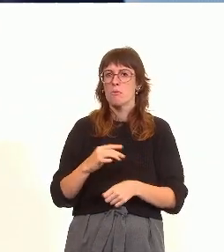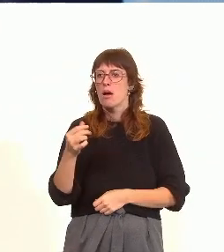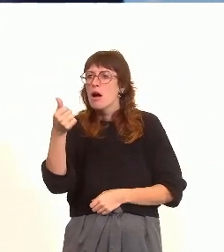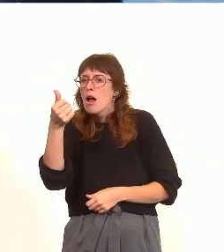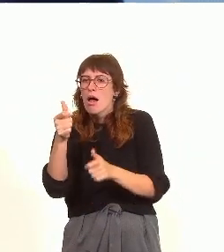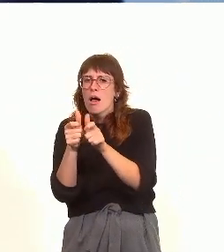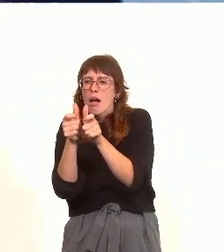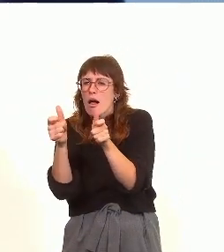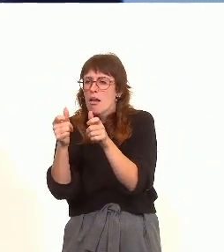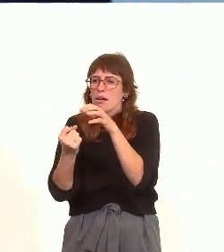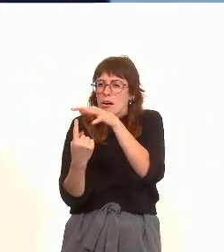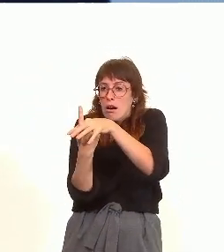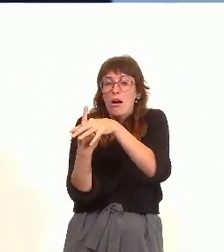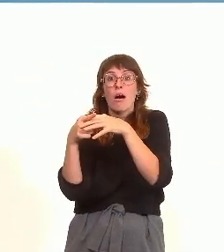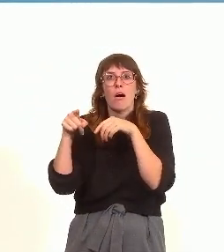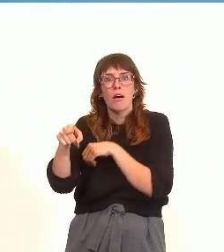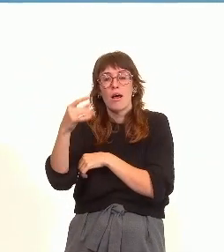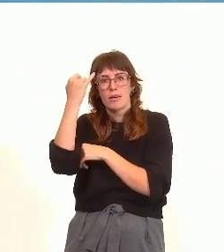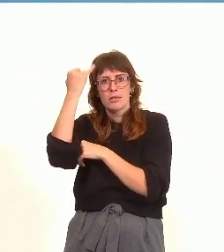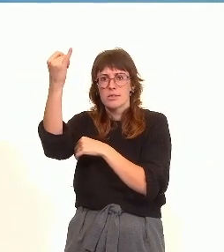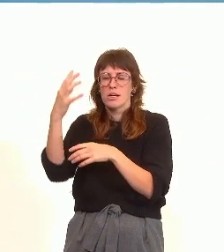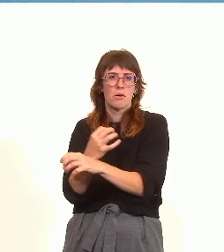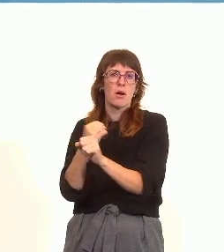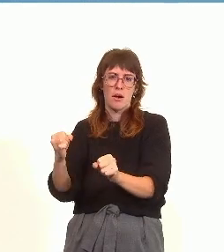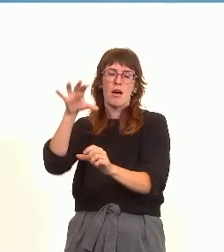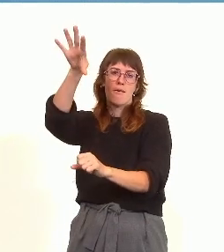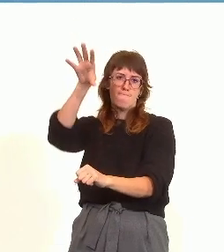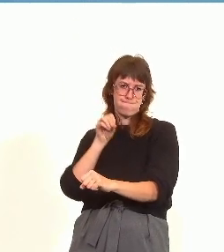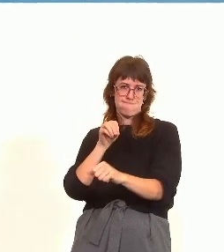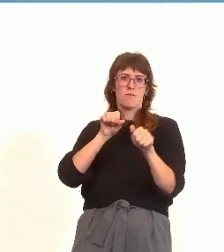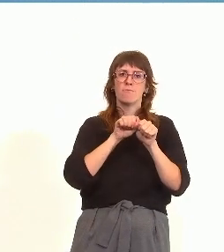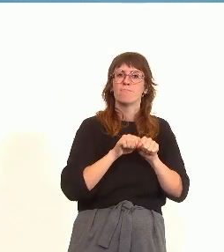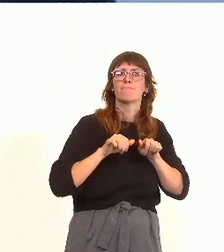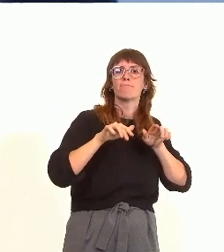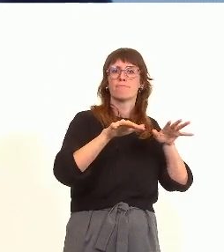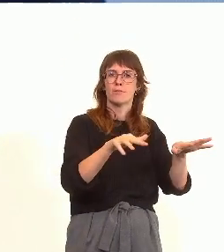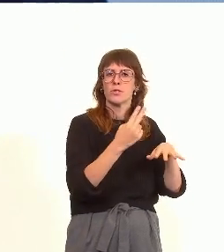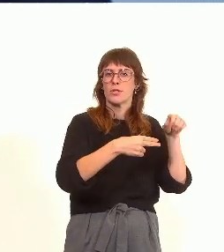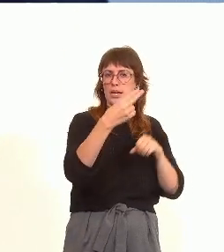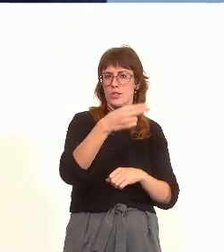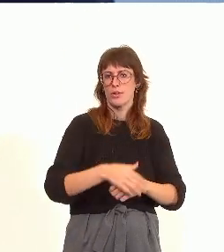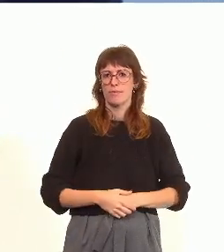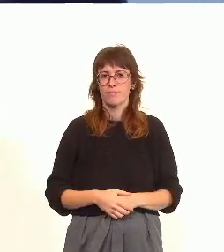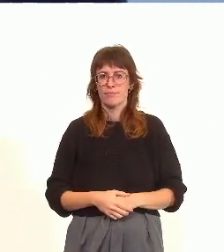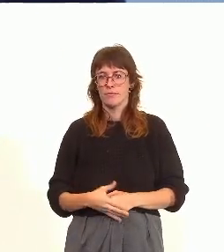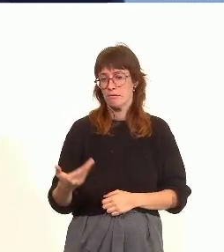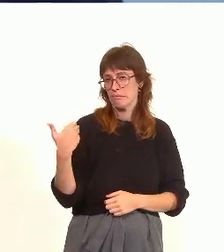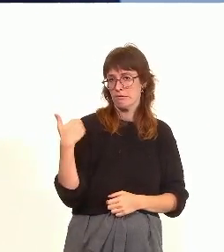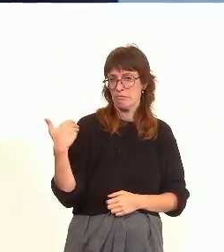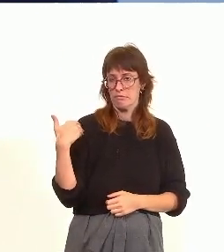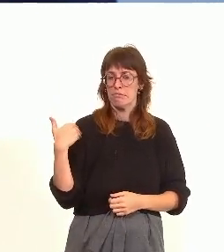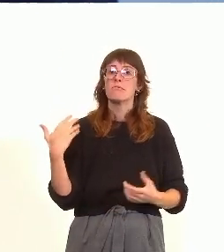politique nationale. Mais c'est compliqué. Pourquoi c'est compliqué? Vous avez un rapport très récent de l'Inspection générale des affaires sociales qui nous l'a